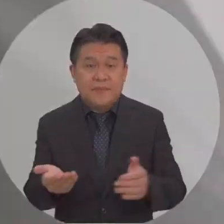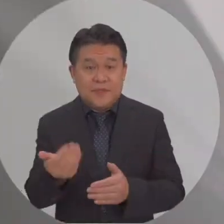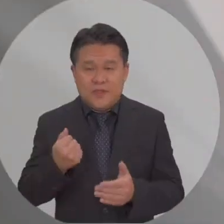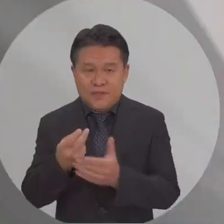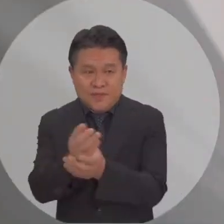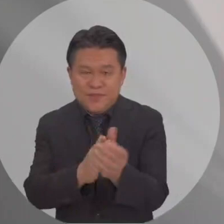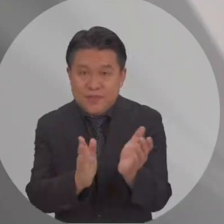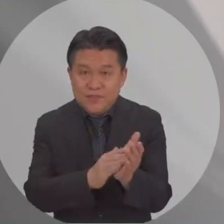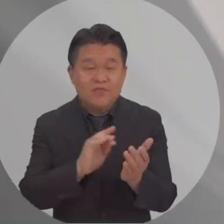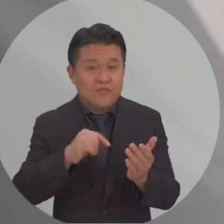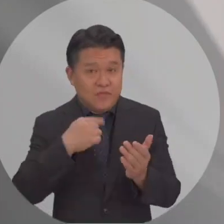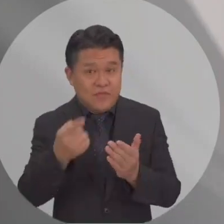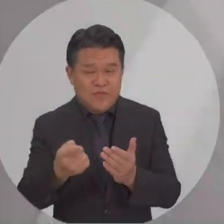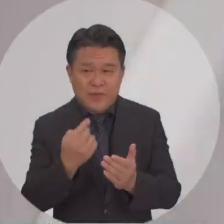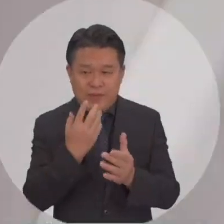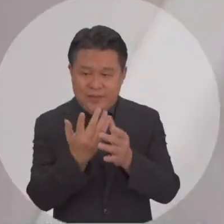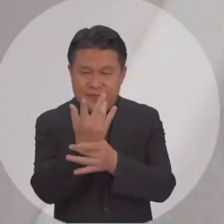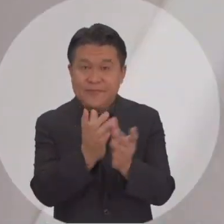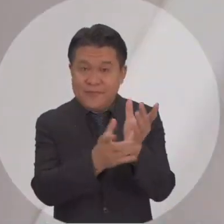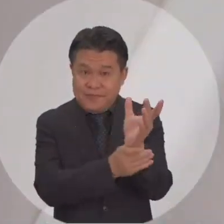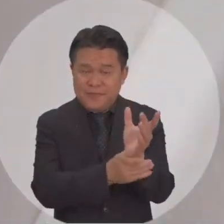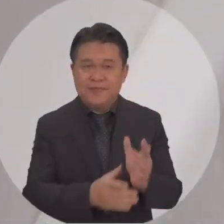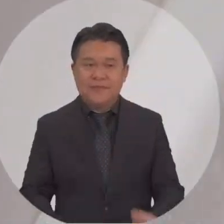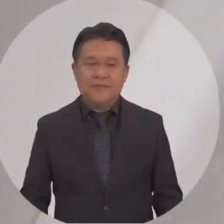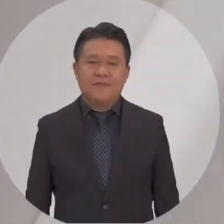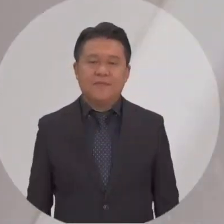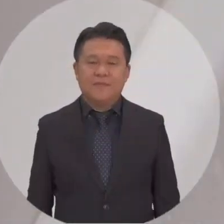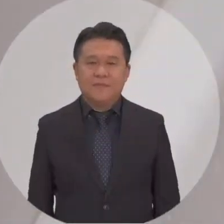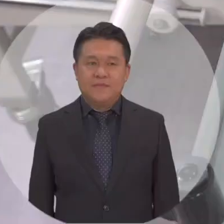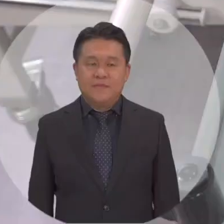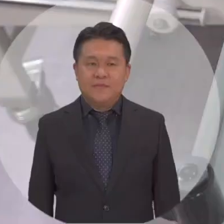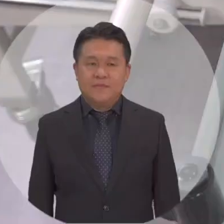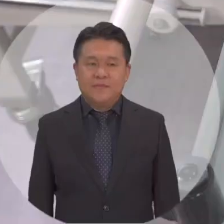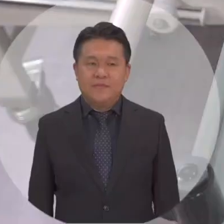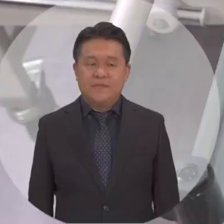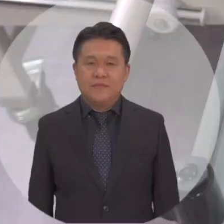진행 전 손을 씻고 일회용 장갑을 손에 낍니다.